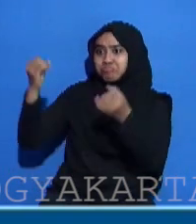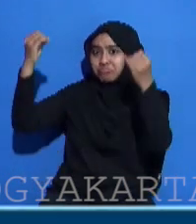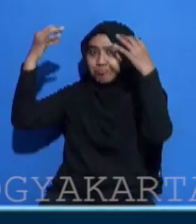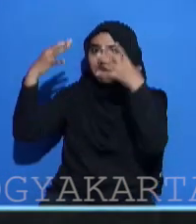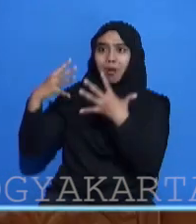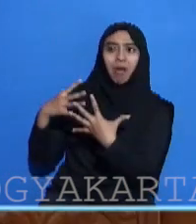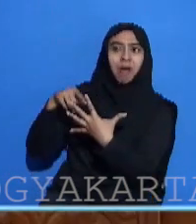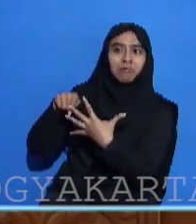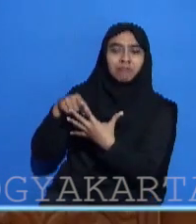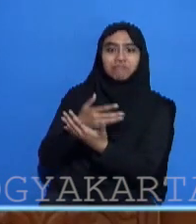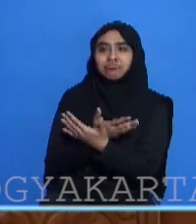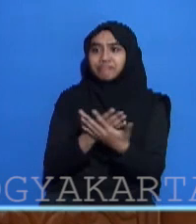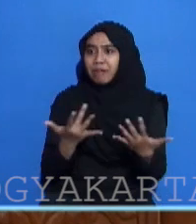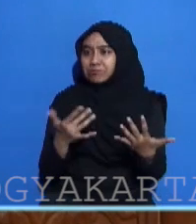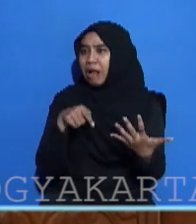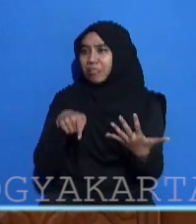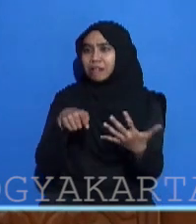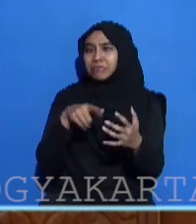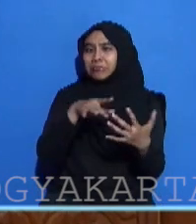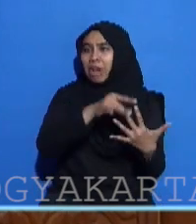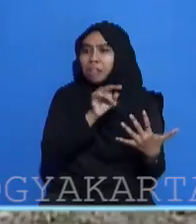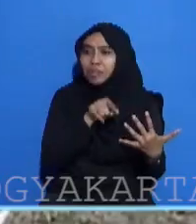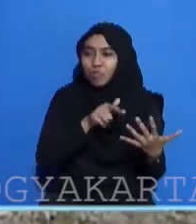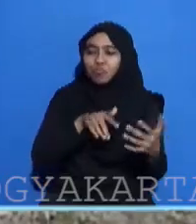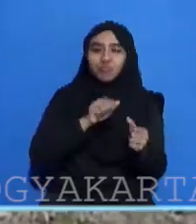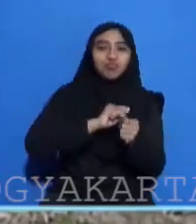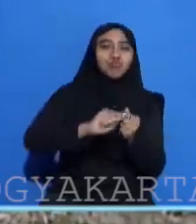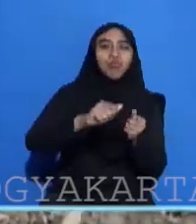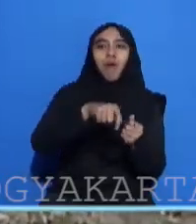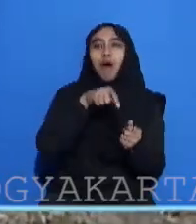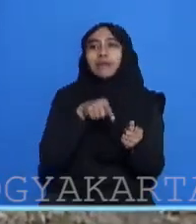salah satu nggalipun Inggih meniko berkah pemilik tangsul